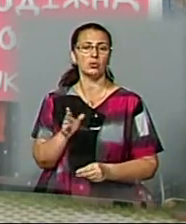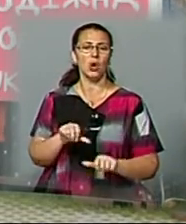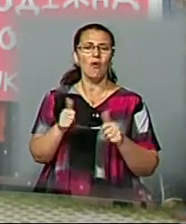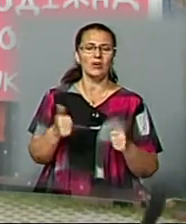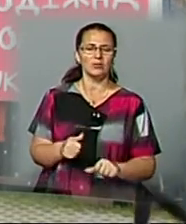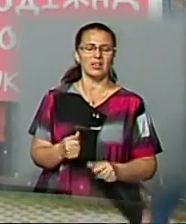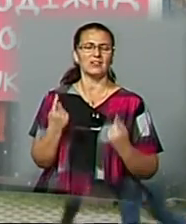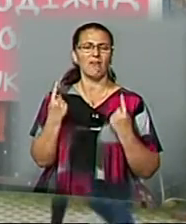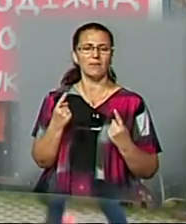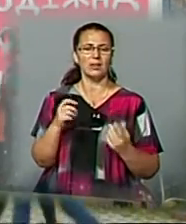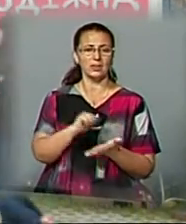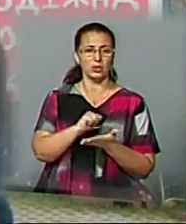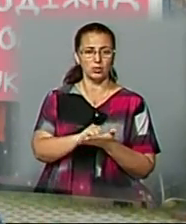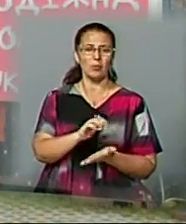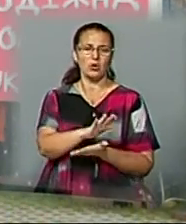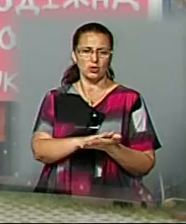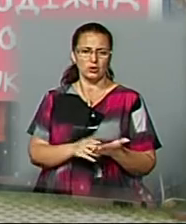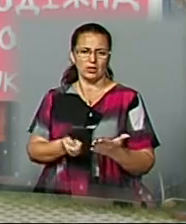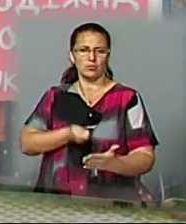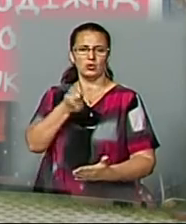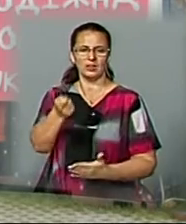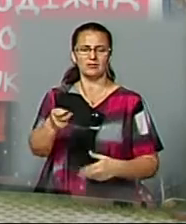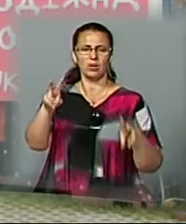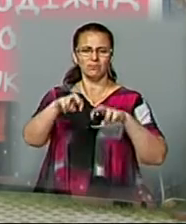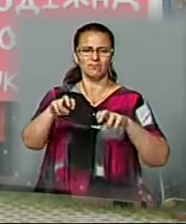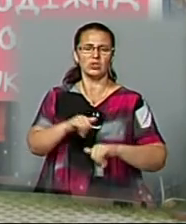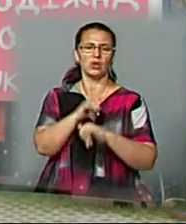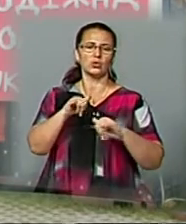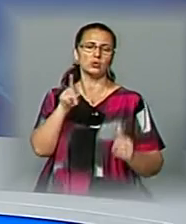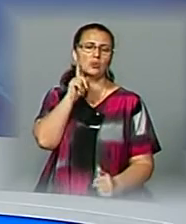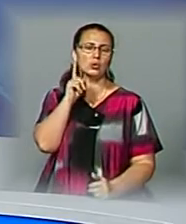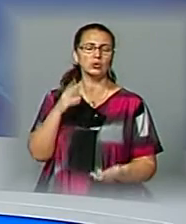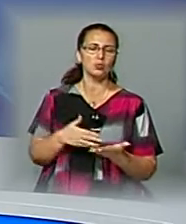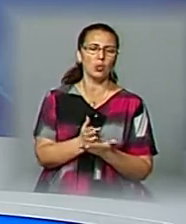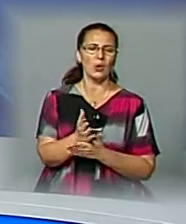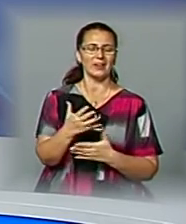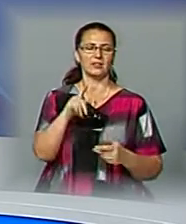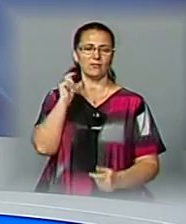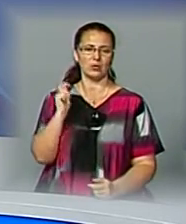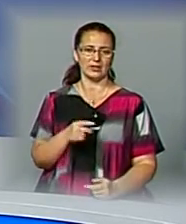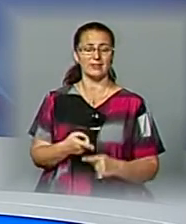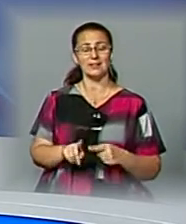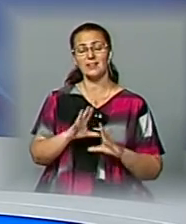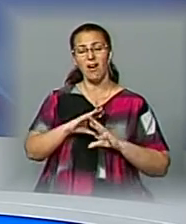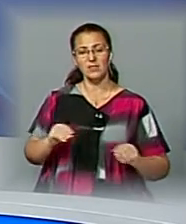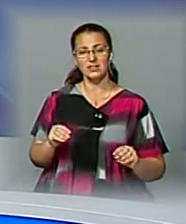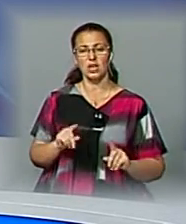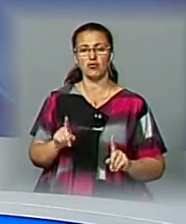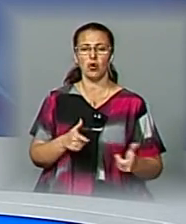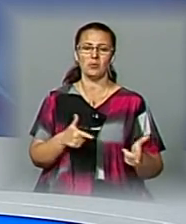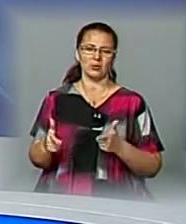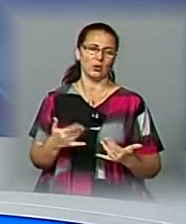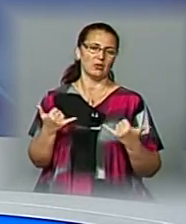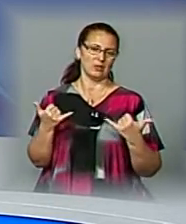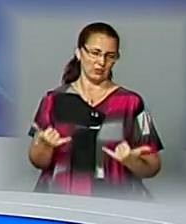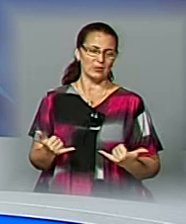документ, який піде далі на розвиток молодіжної політики в Україні. І це всі матеріали, які на цей час підготували